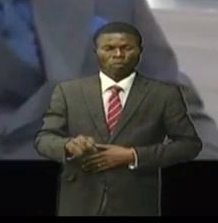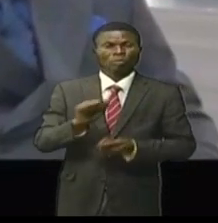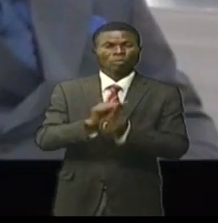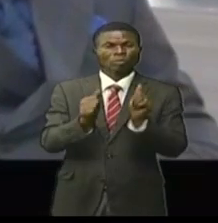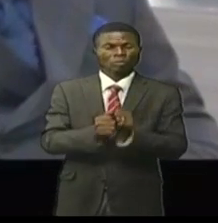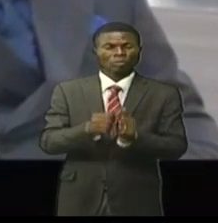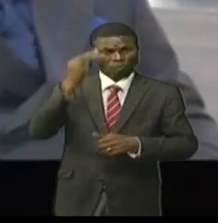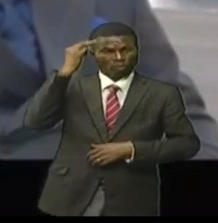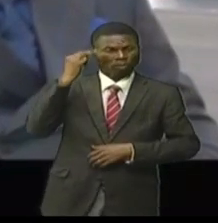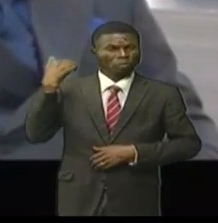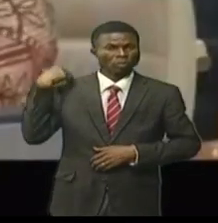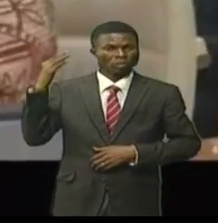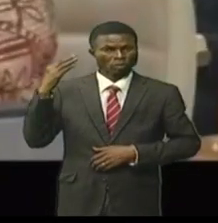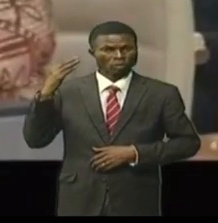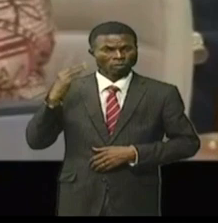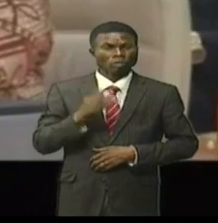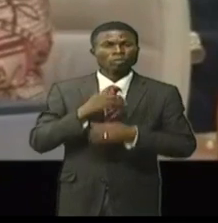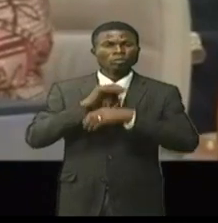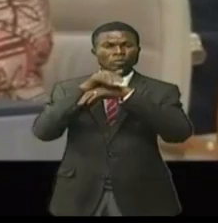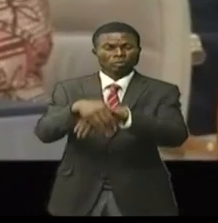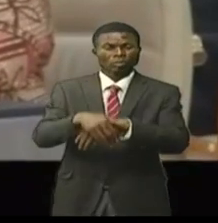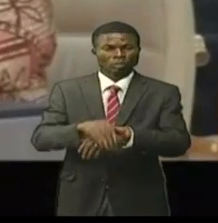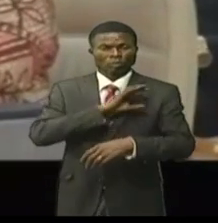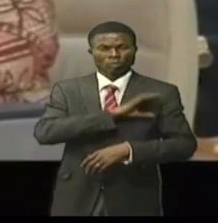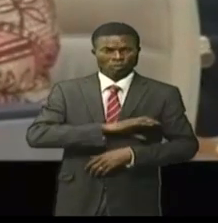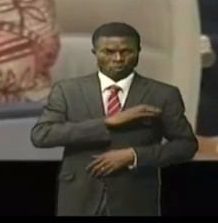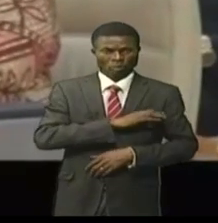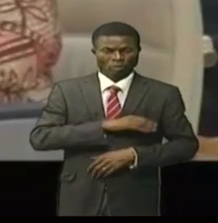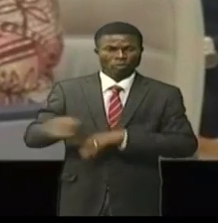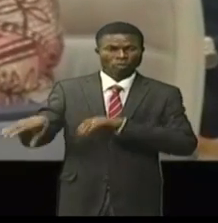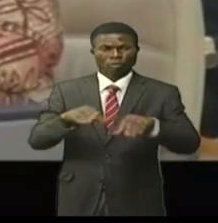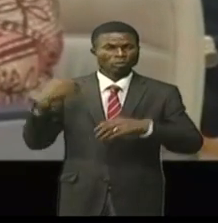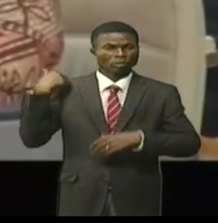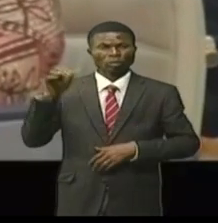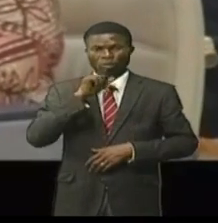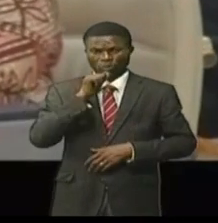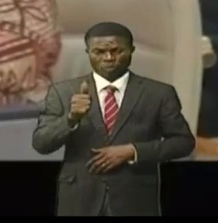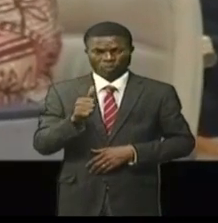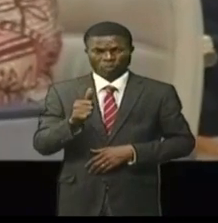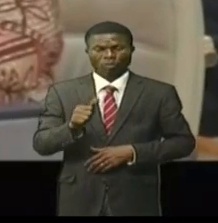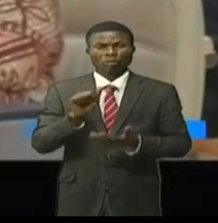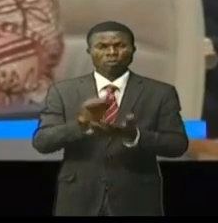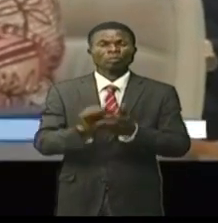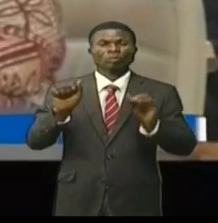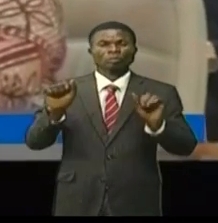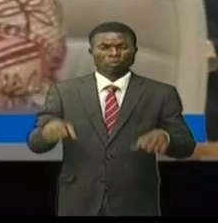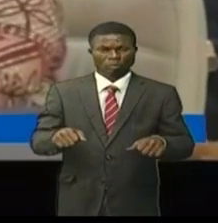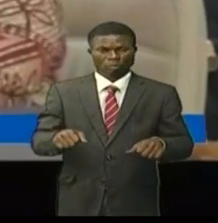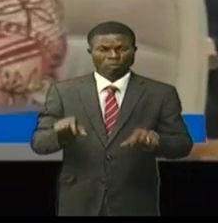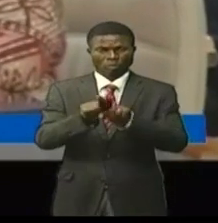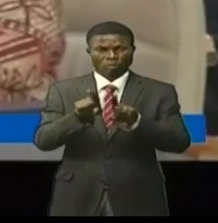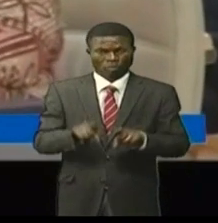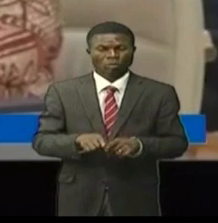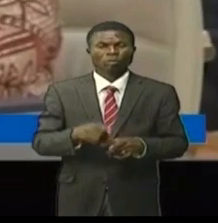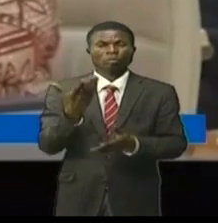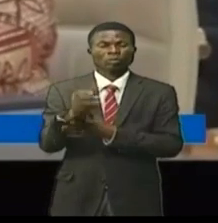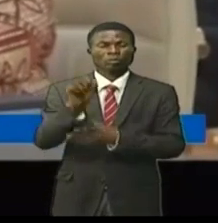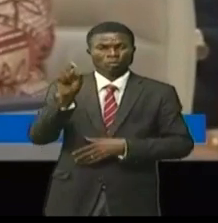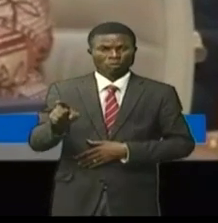pour la ministre d'État d'interférer dans la conduite de l'action publique. Ce postulat ainsi posé